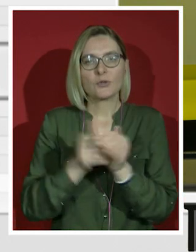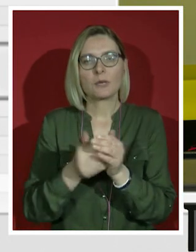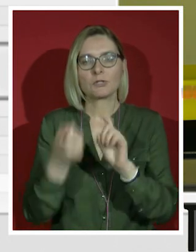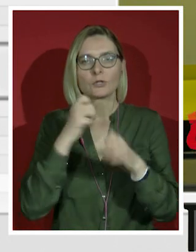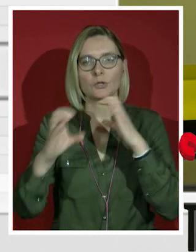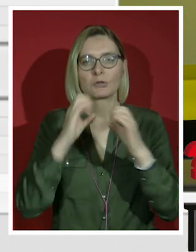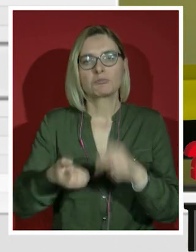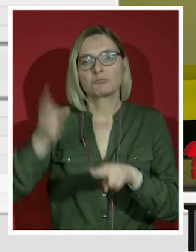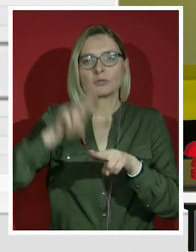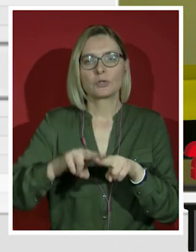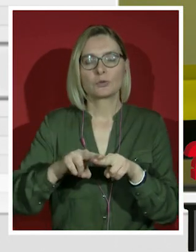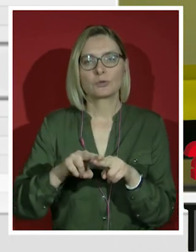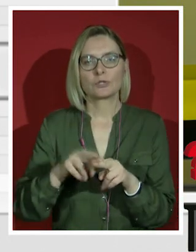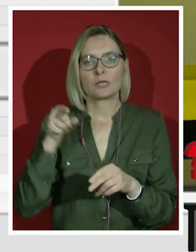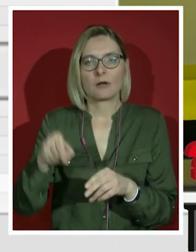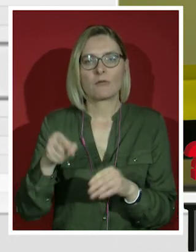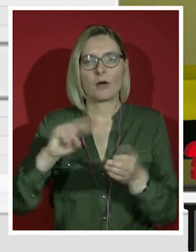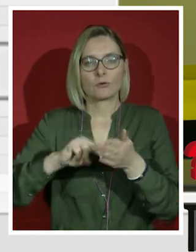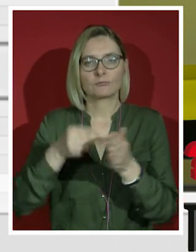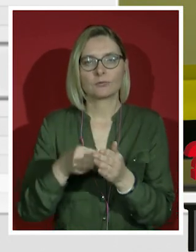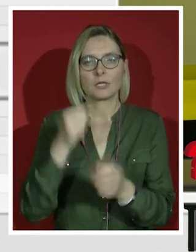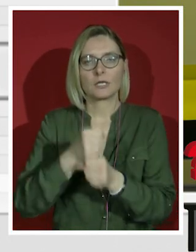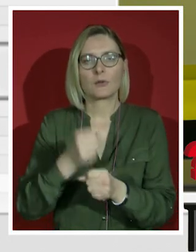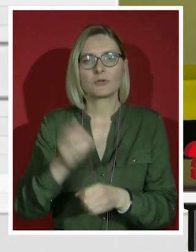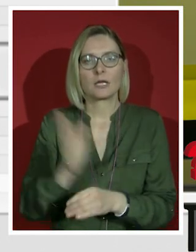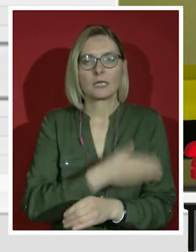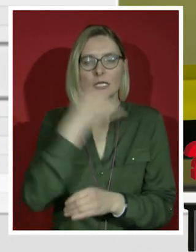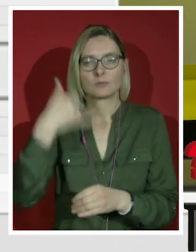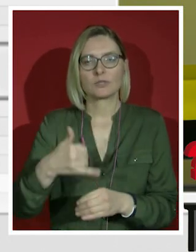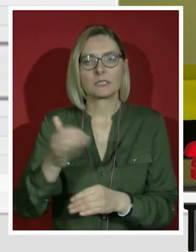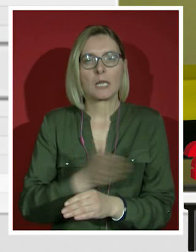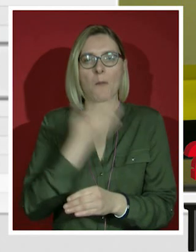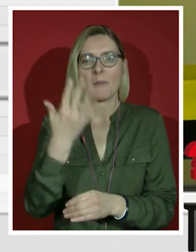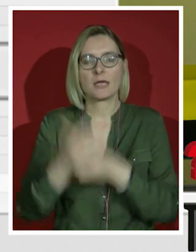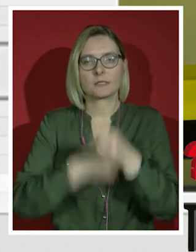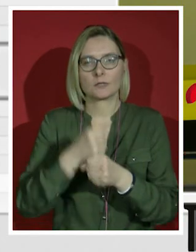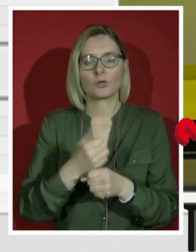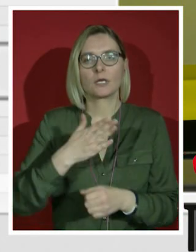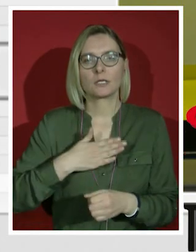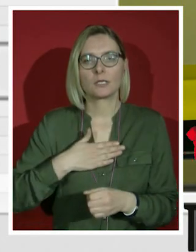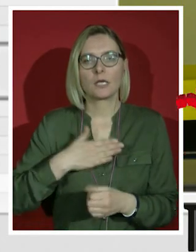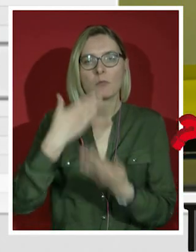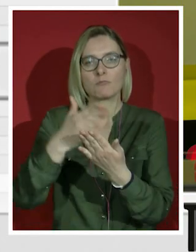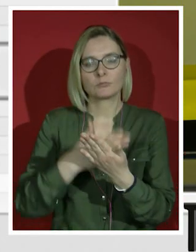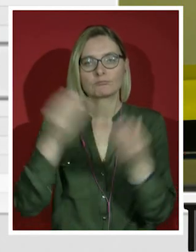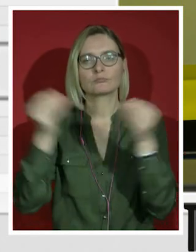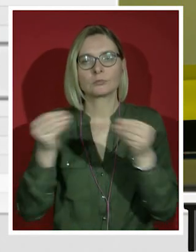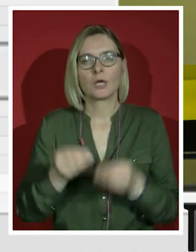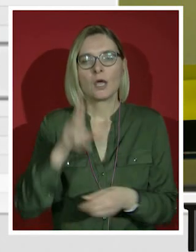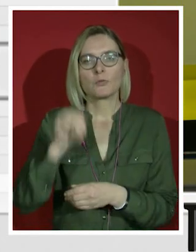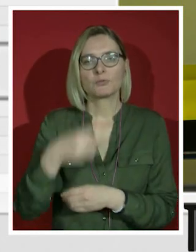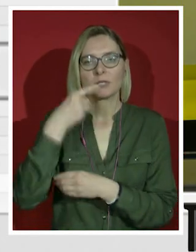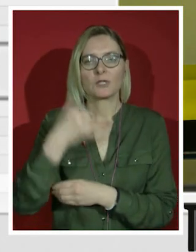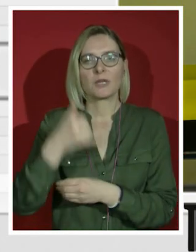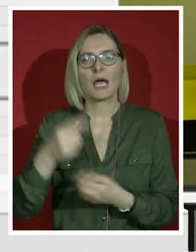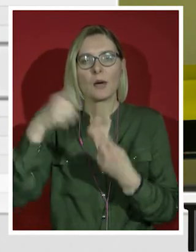се одлучили на таков смел чекор и еве денеска, после 50 години, ќе се случи конечно тој настан. Така. И можеме да кажеме дека